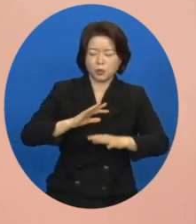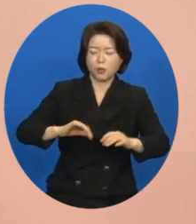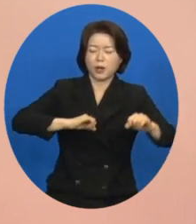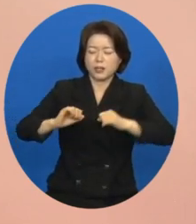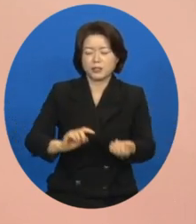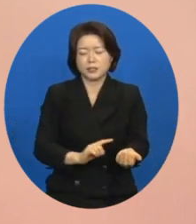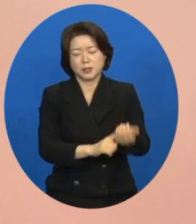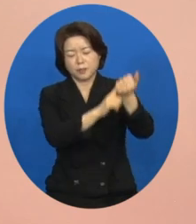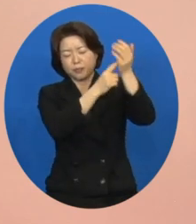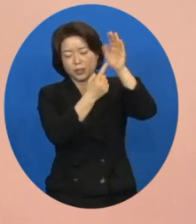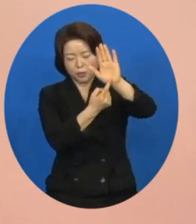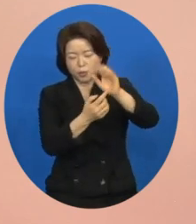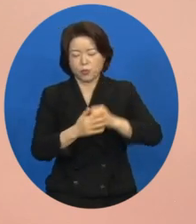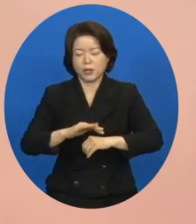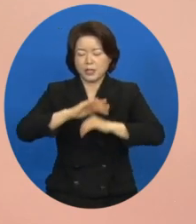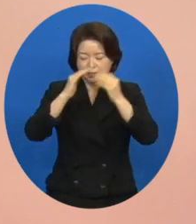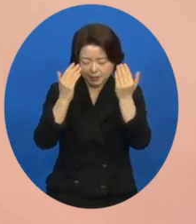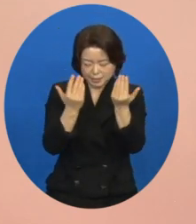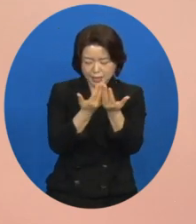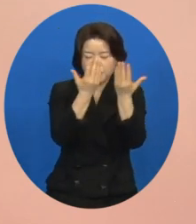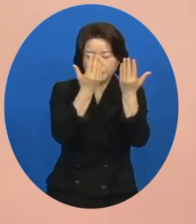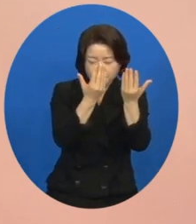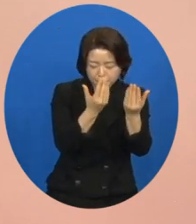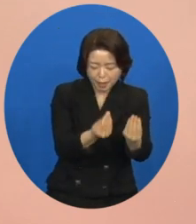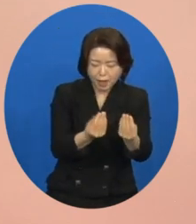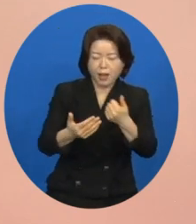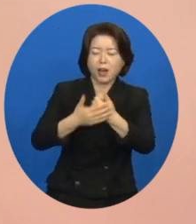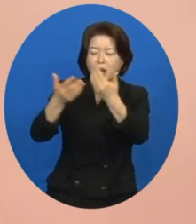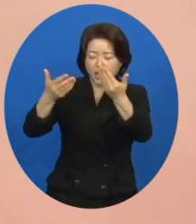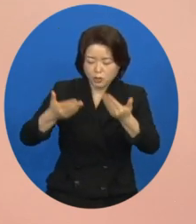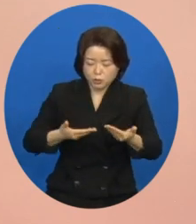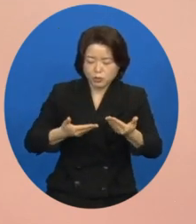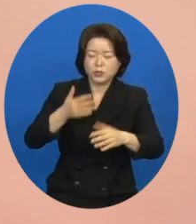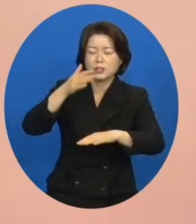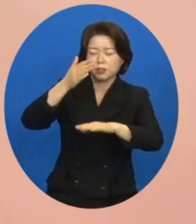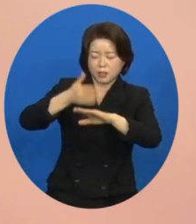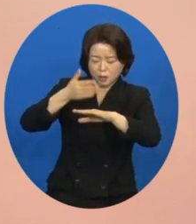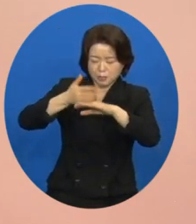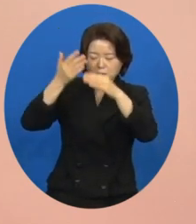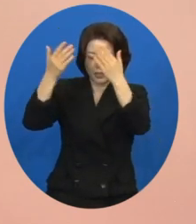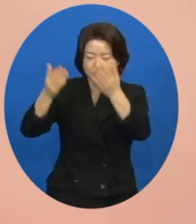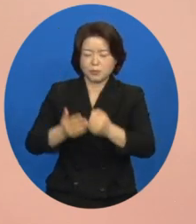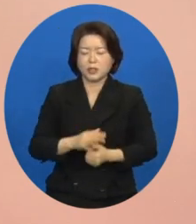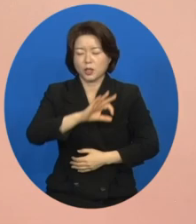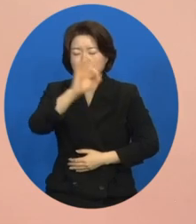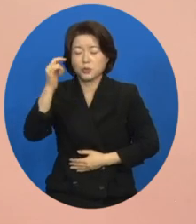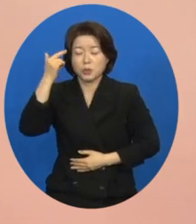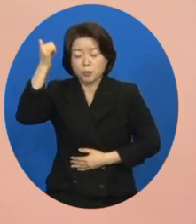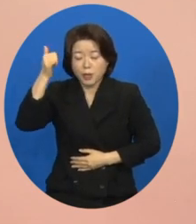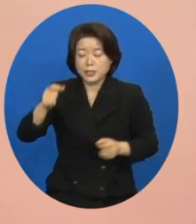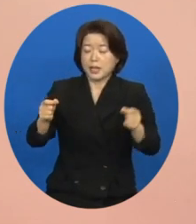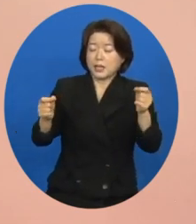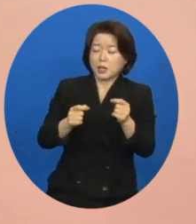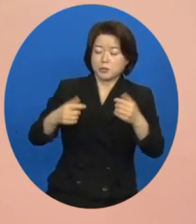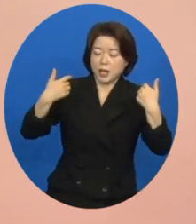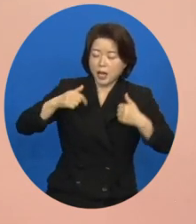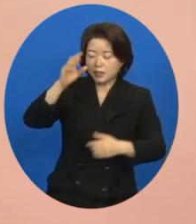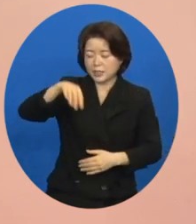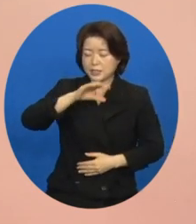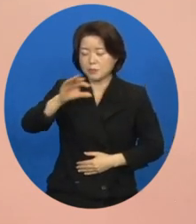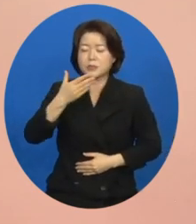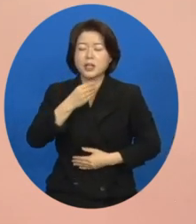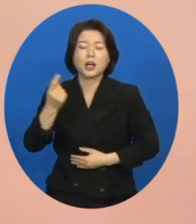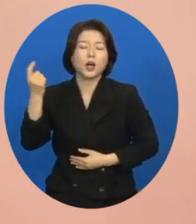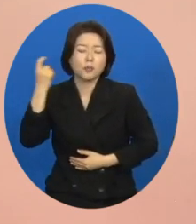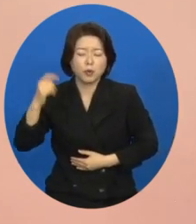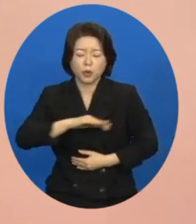교회 사역을 잘 마치게 하시니 진심으로 감사를 드립니다. 유기성 목사님 곁에서 늘 십자가의 복음이